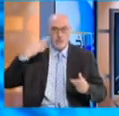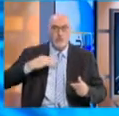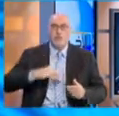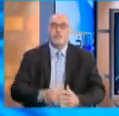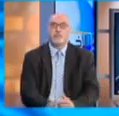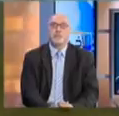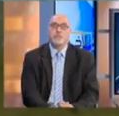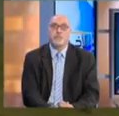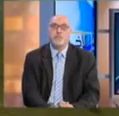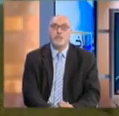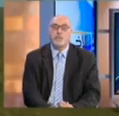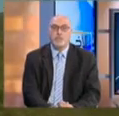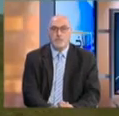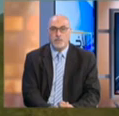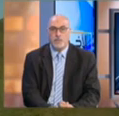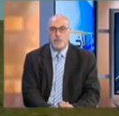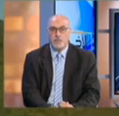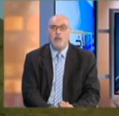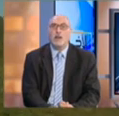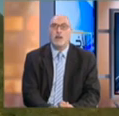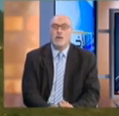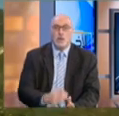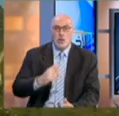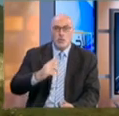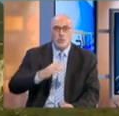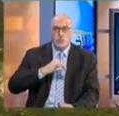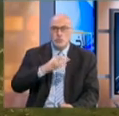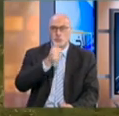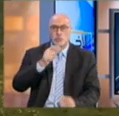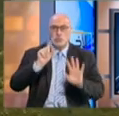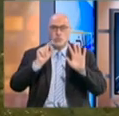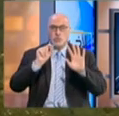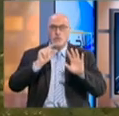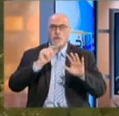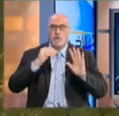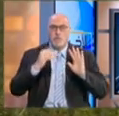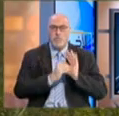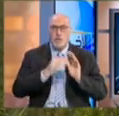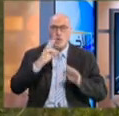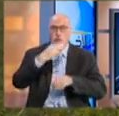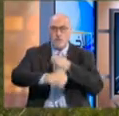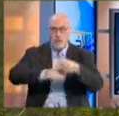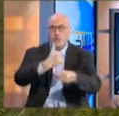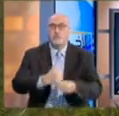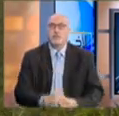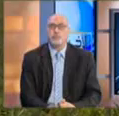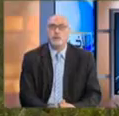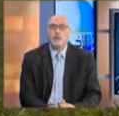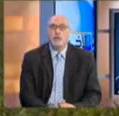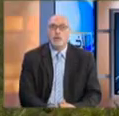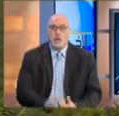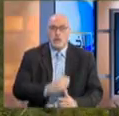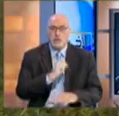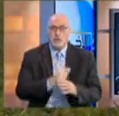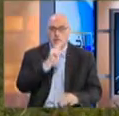درحمون. بطاقة إنتاج قدرت ب 170 ألف طن سنويا من أجود أنواع